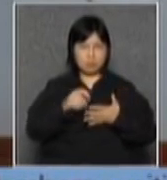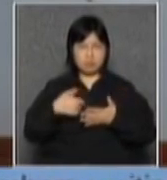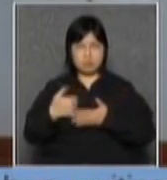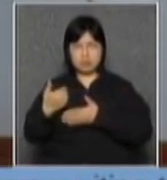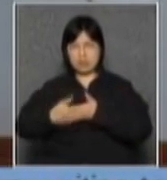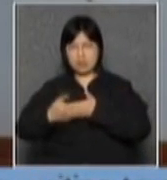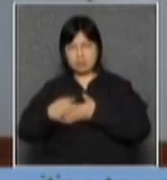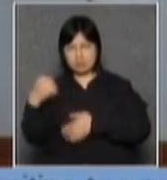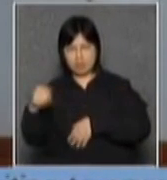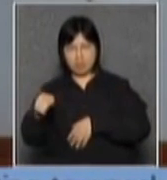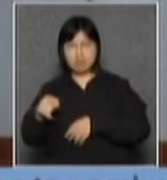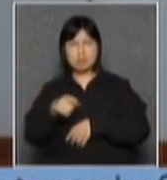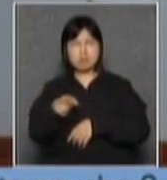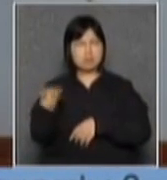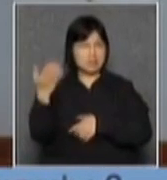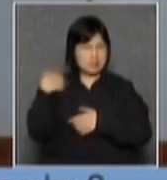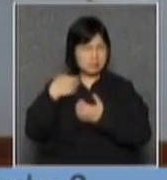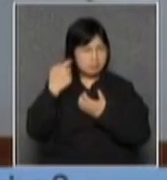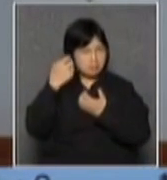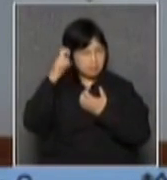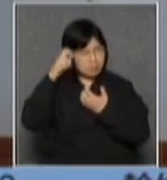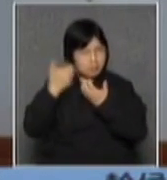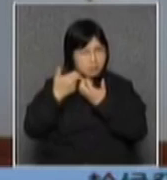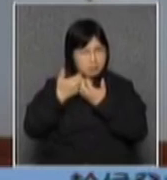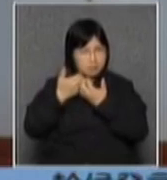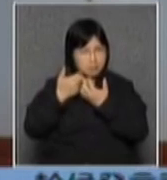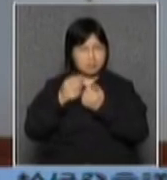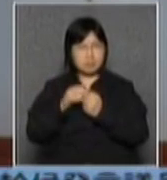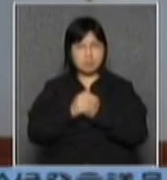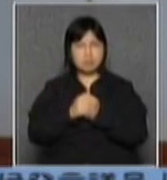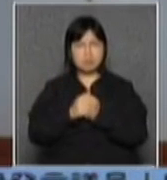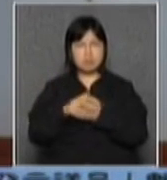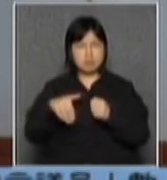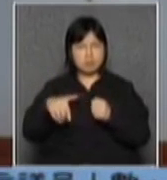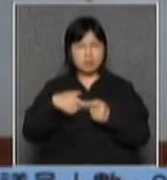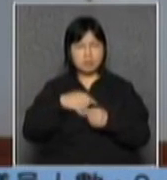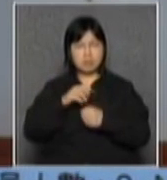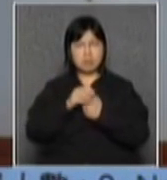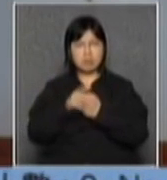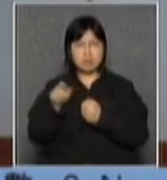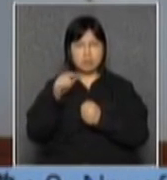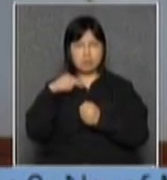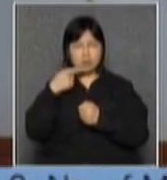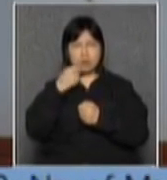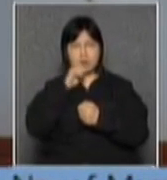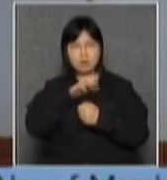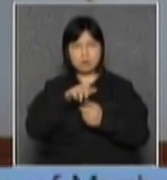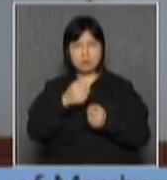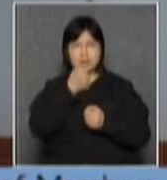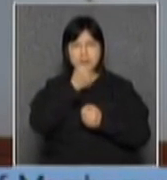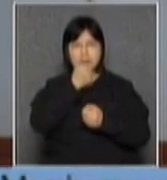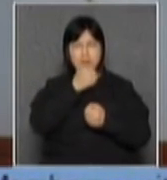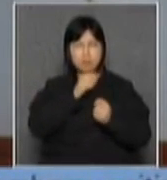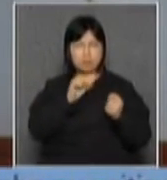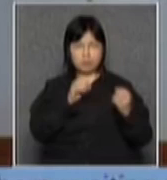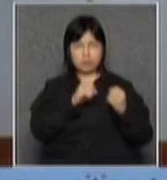佢當時嘅估計咧就係未嗱，即係佢我引述啦，曾俊華在記者會中表